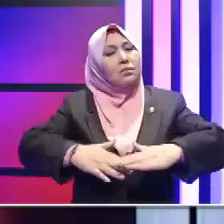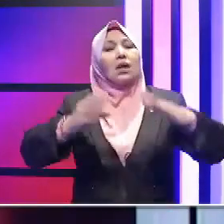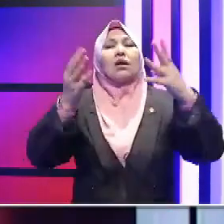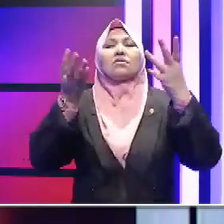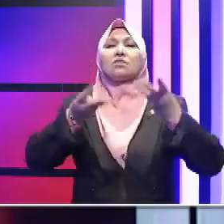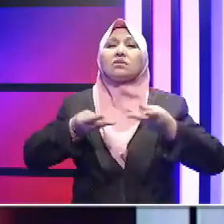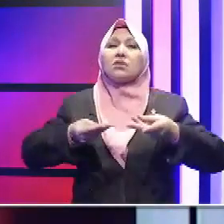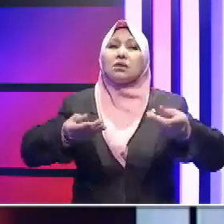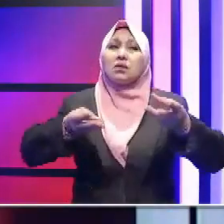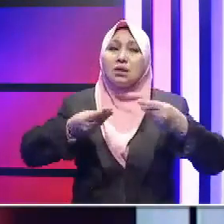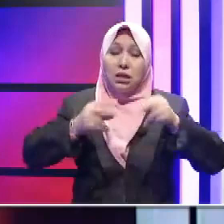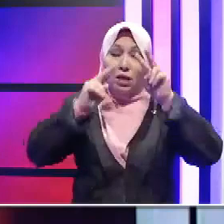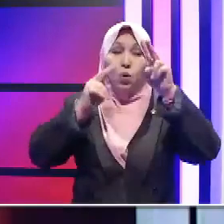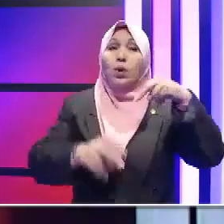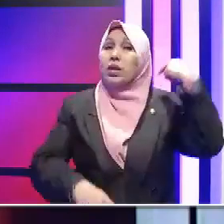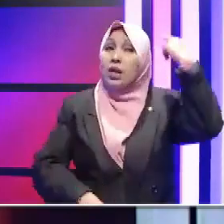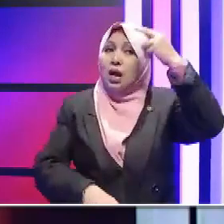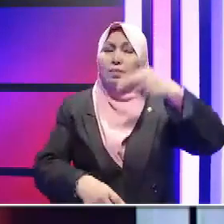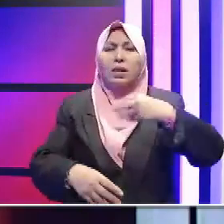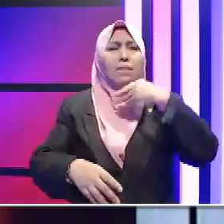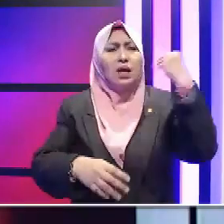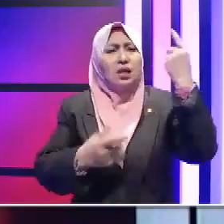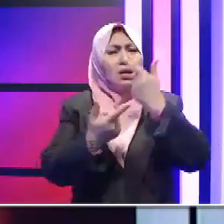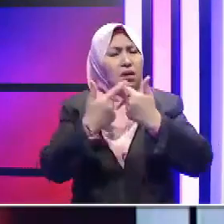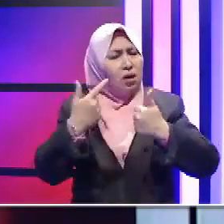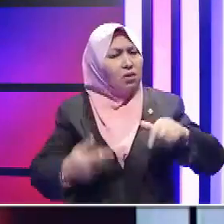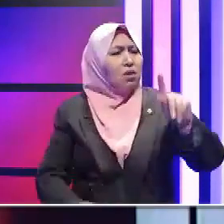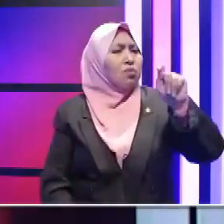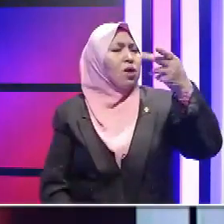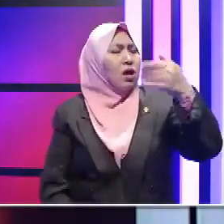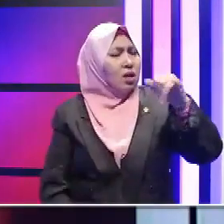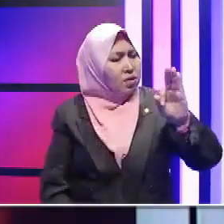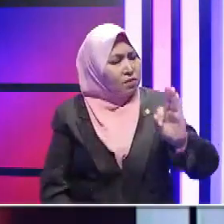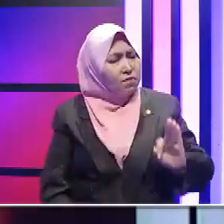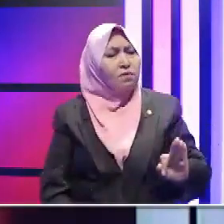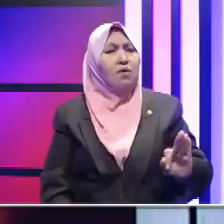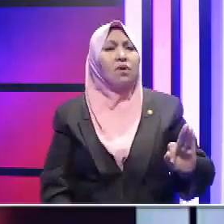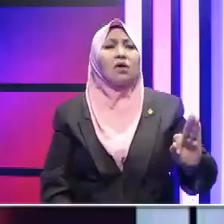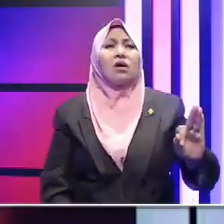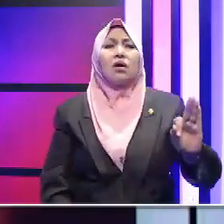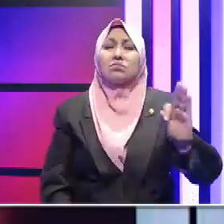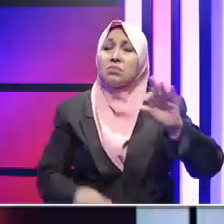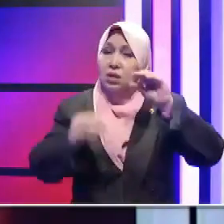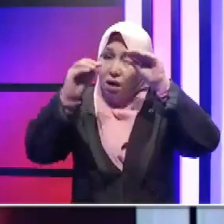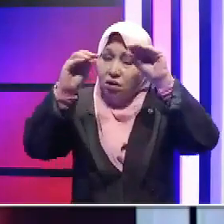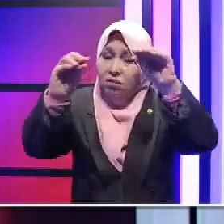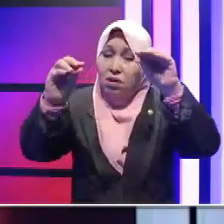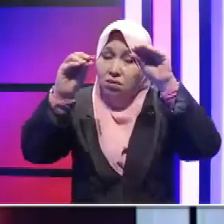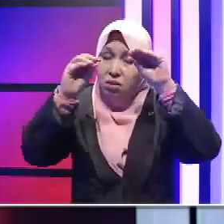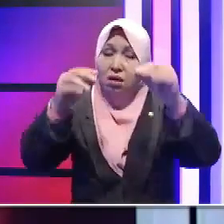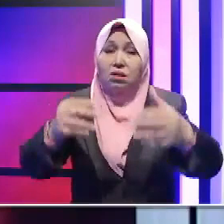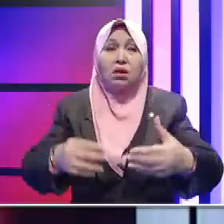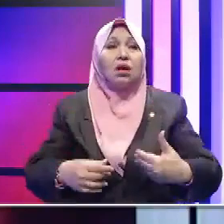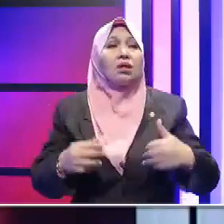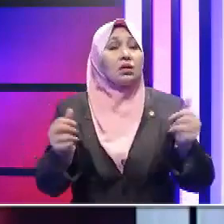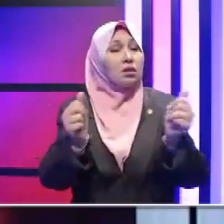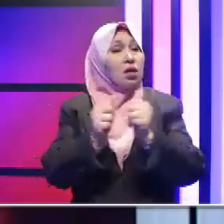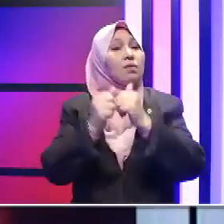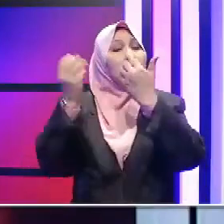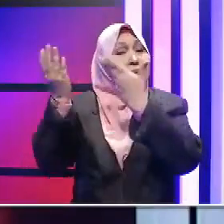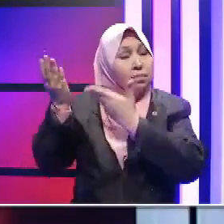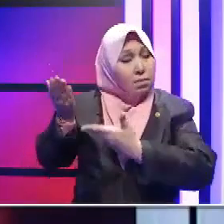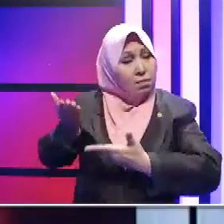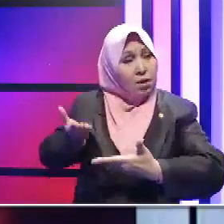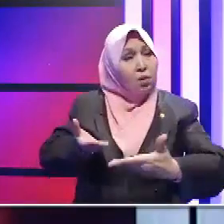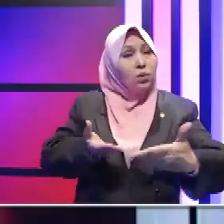kan kalau kita tengok para nabi sendiri balik daripada five Rasulullah Bila balik dari berkait yang diajarkannya juga adalah dengan membawa